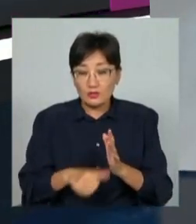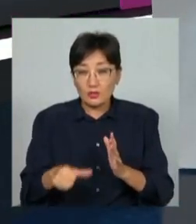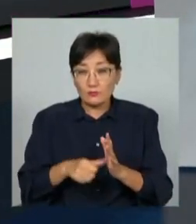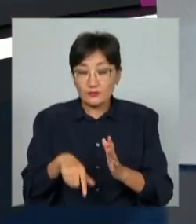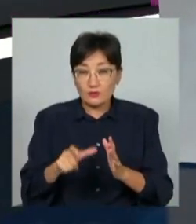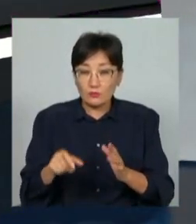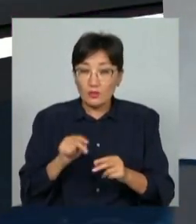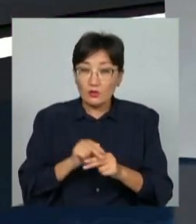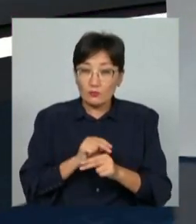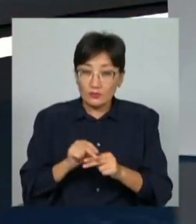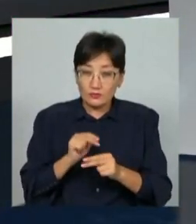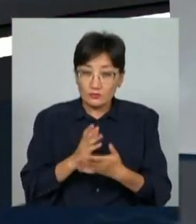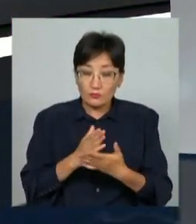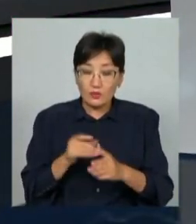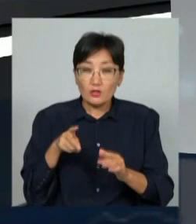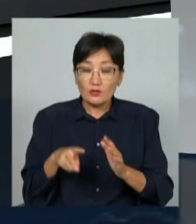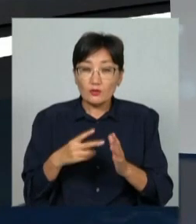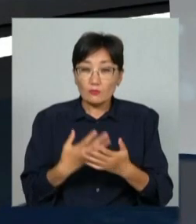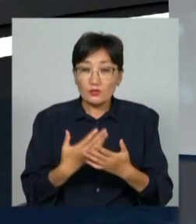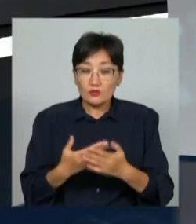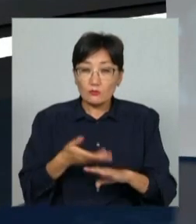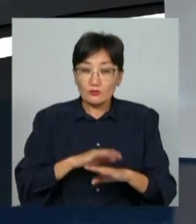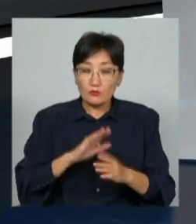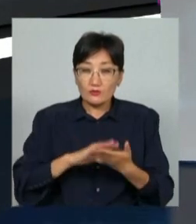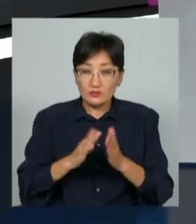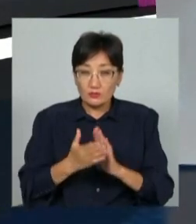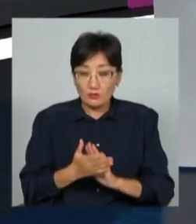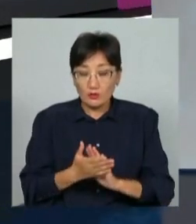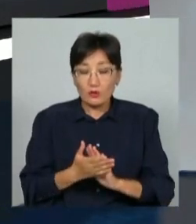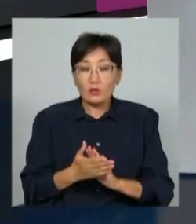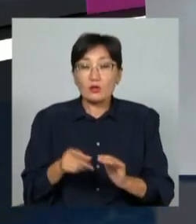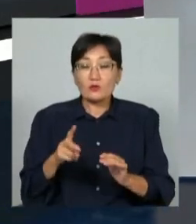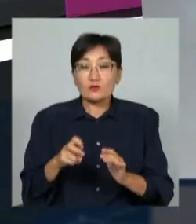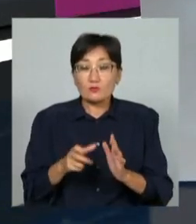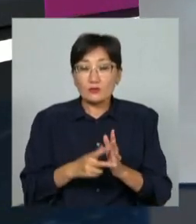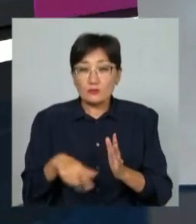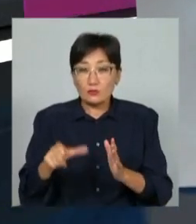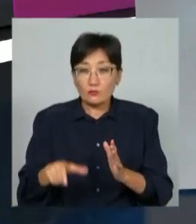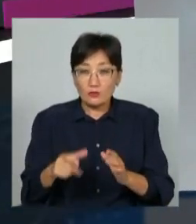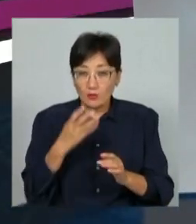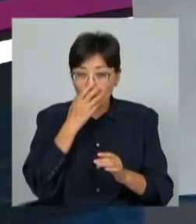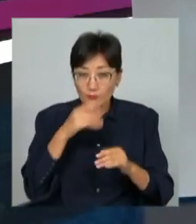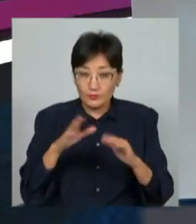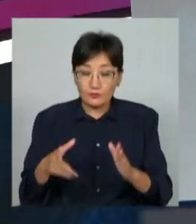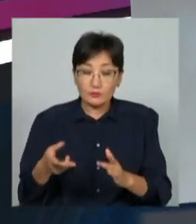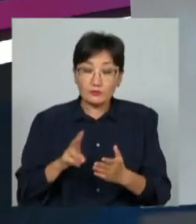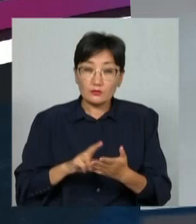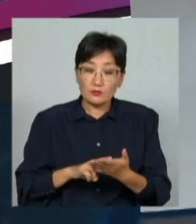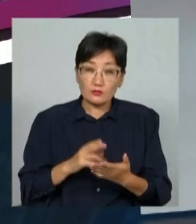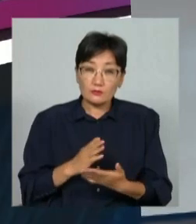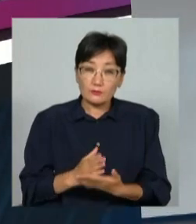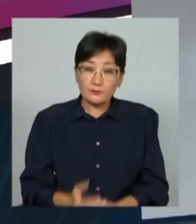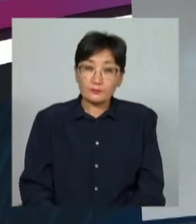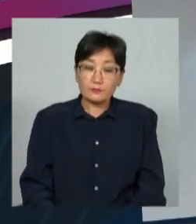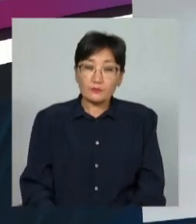117566 тұрғын арпалысып жатыр. Оның 2 мыңға жоғының жағдайы ауыр деп бағаланса, 208 пациент өкпені жасанды желдету аппаратына